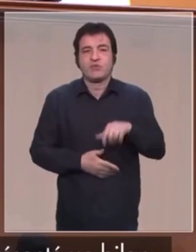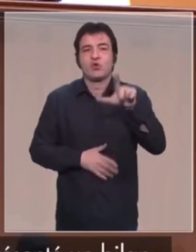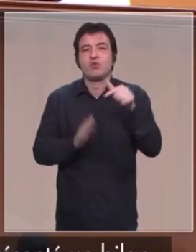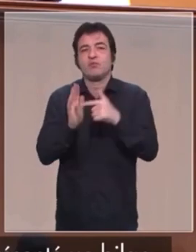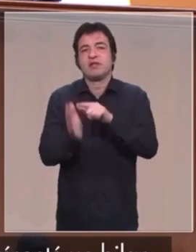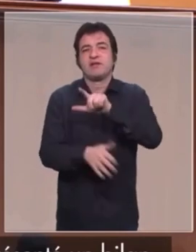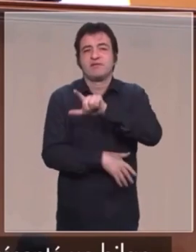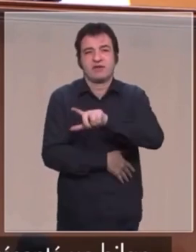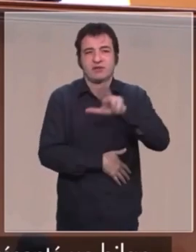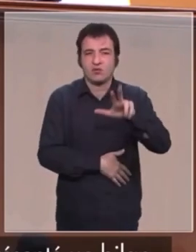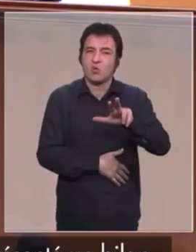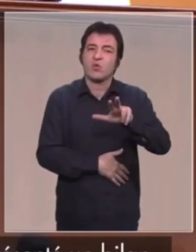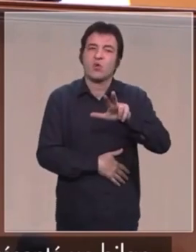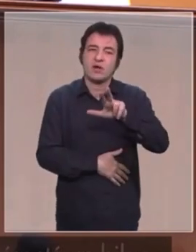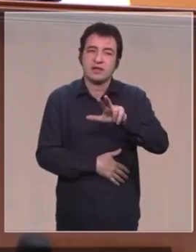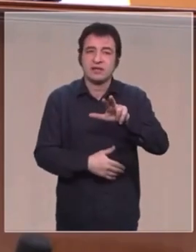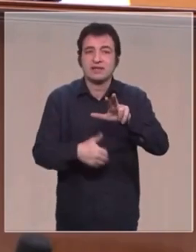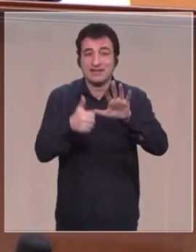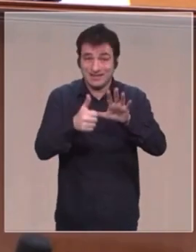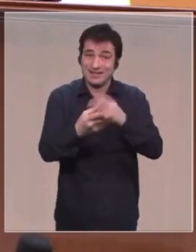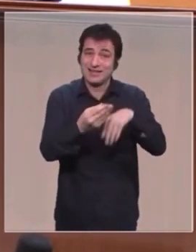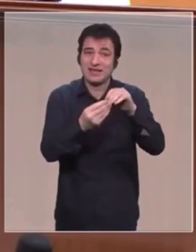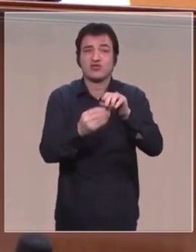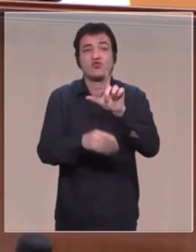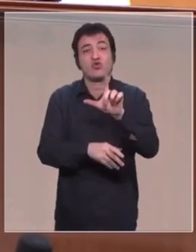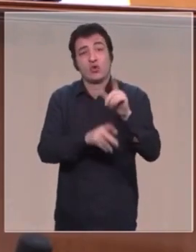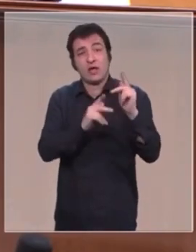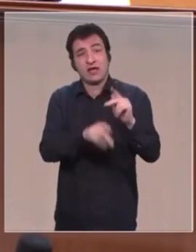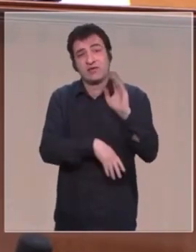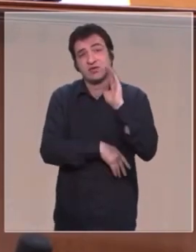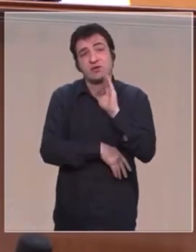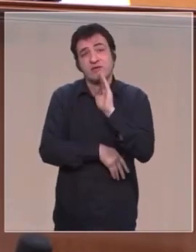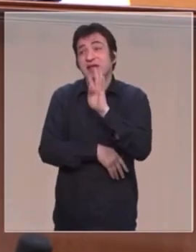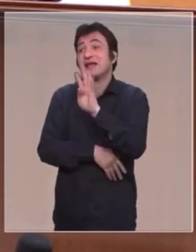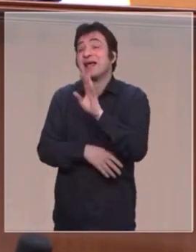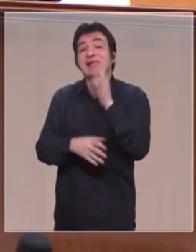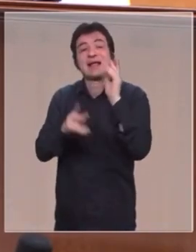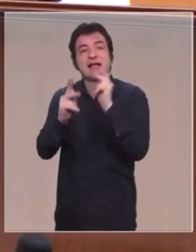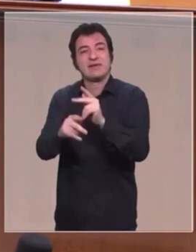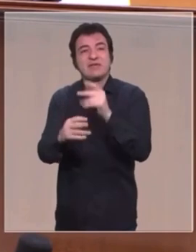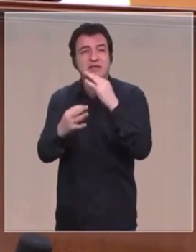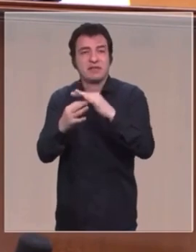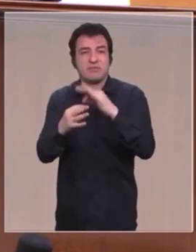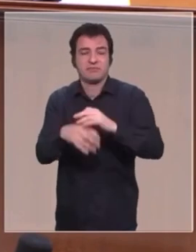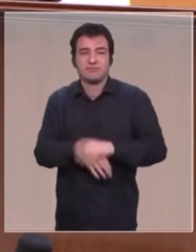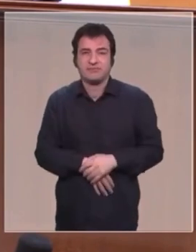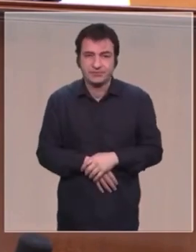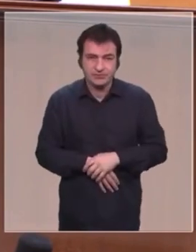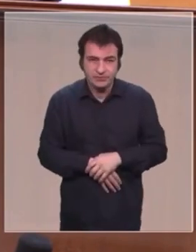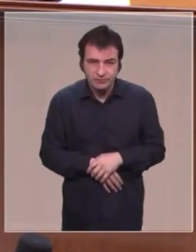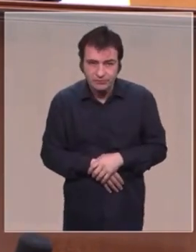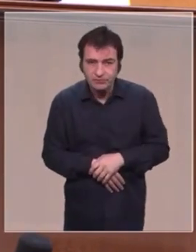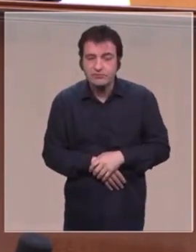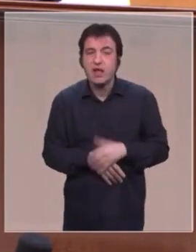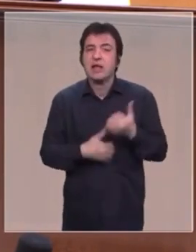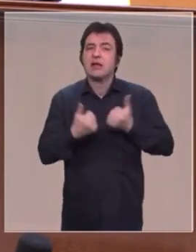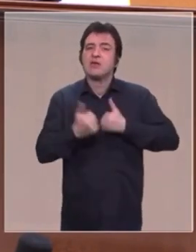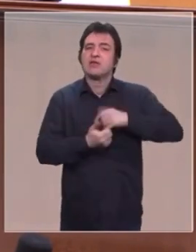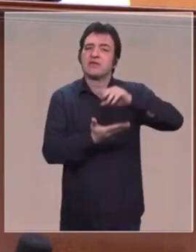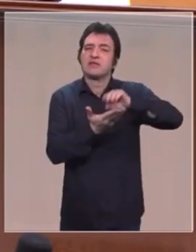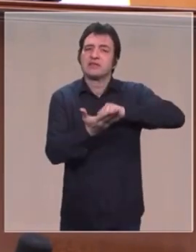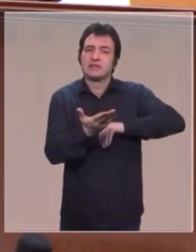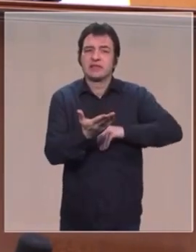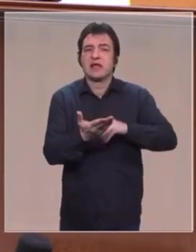6 magistrats de plus. 2 sont arrivés en janvier, 4 arriveront en septembre. Les greffes, le service des greffes a augmenté